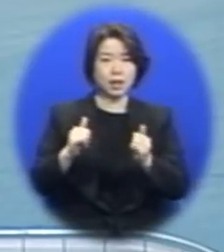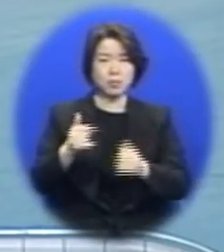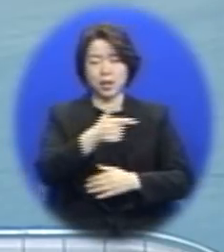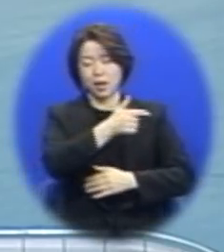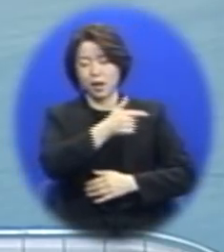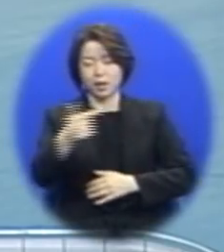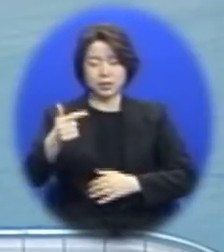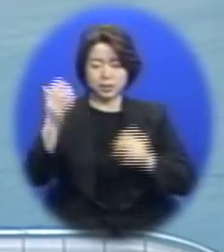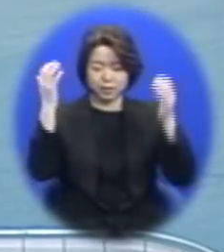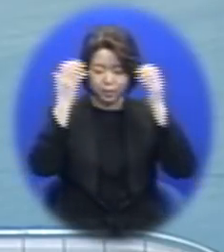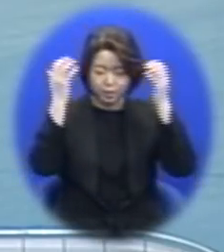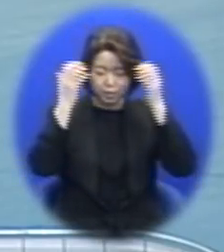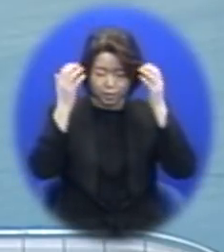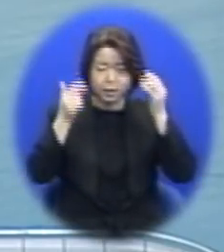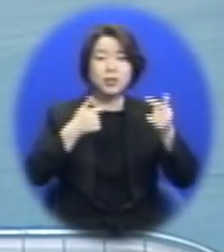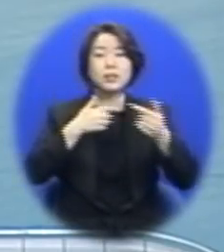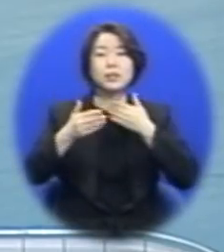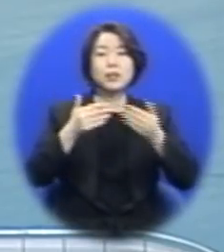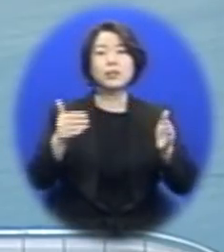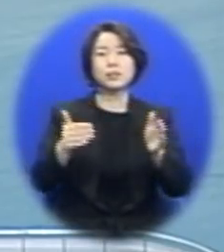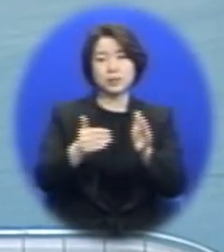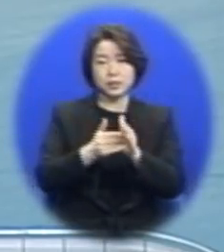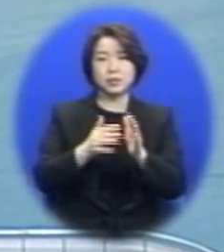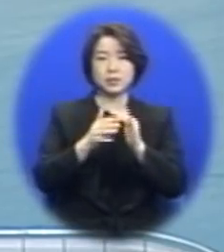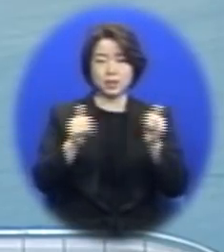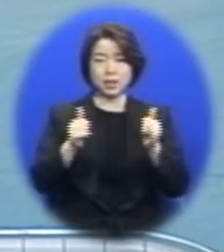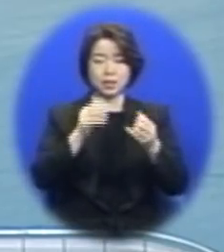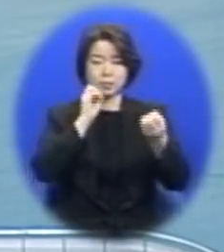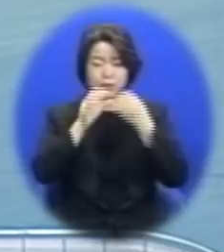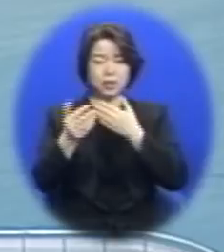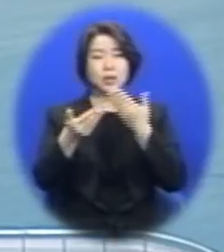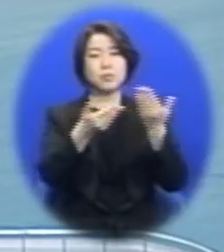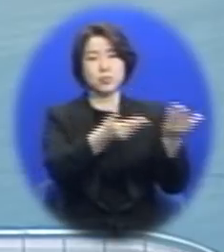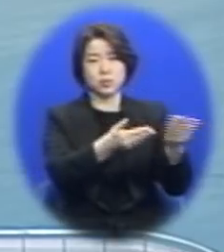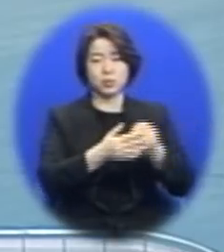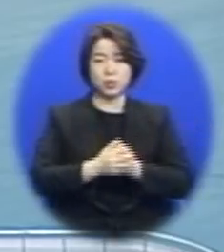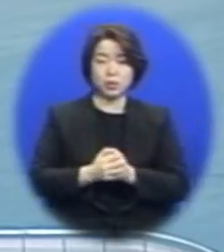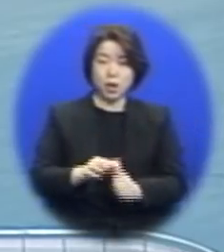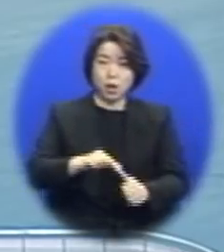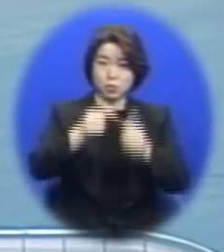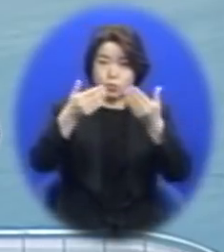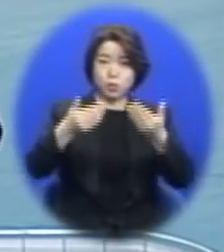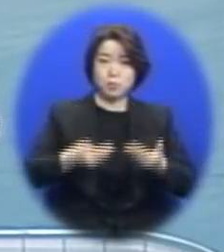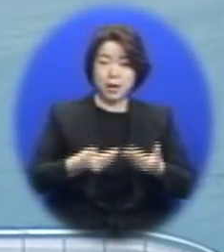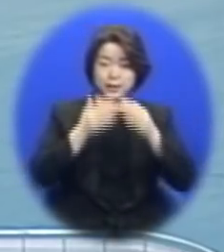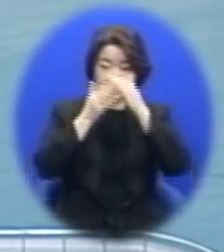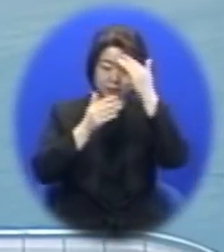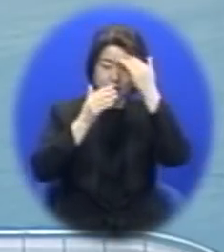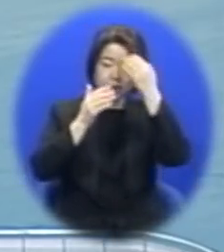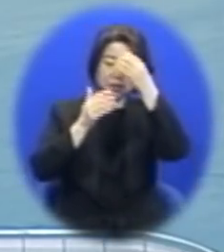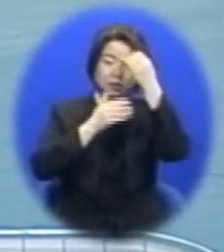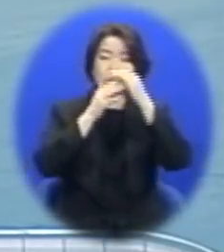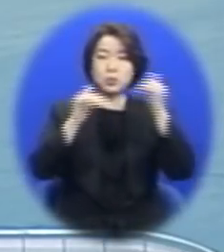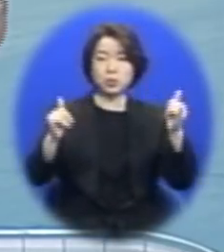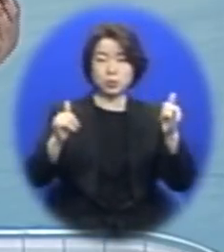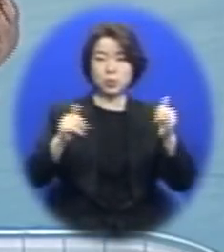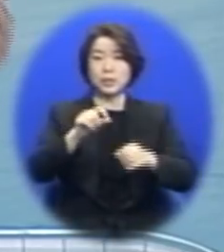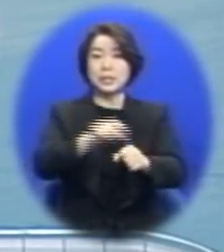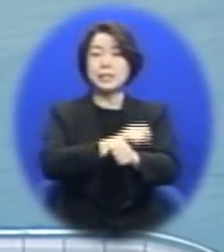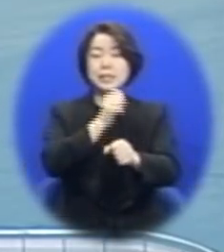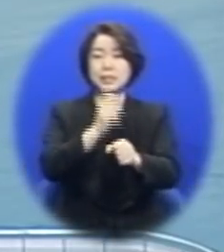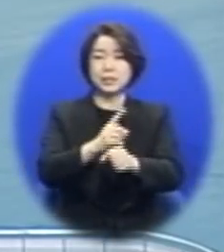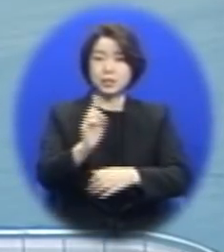환난을 겪어낸 사람들입니다. 그렇게 대답했습니다. 여러분, 구원받은 성도의 특징이 큰 환난을